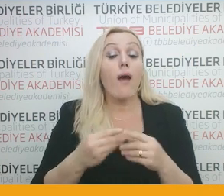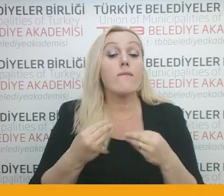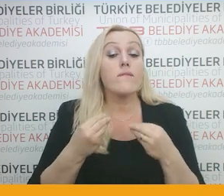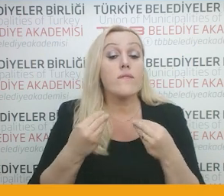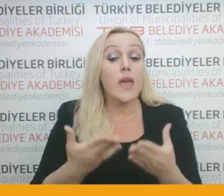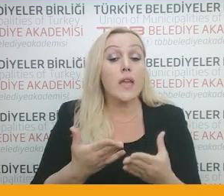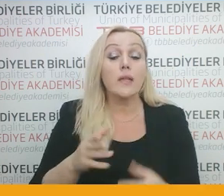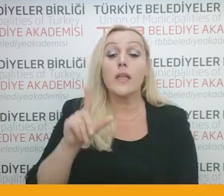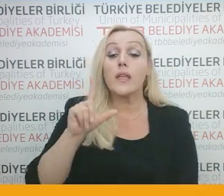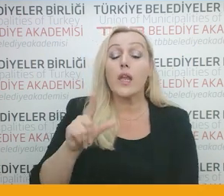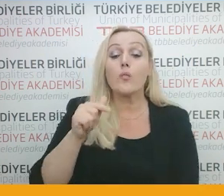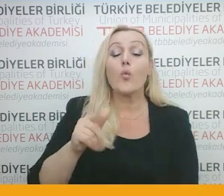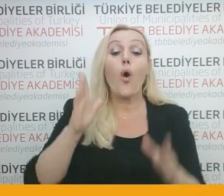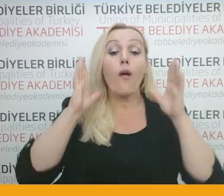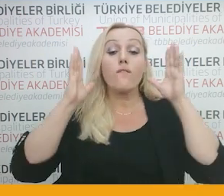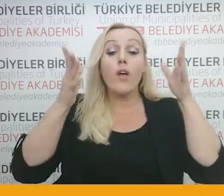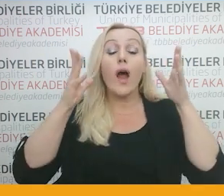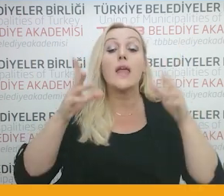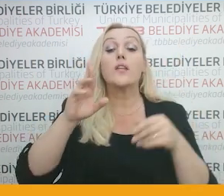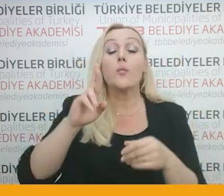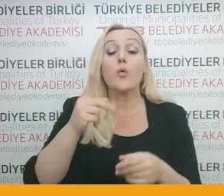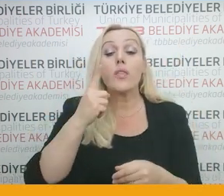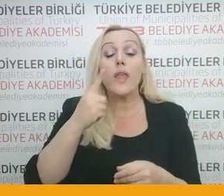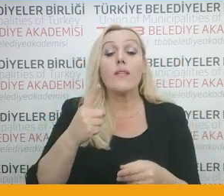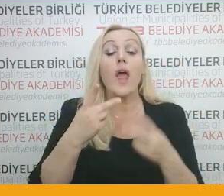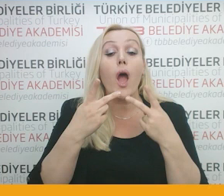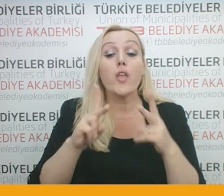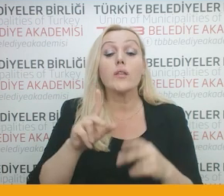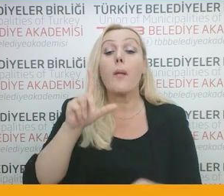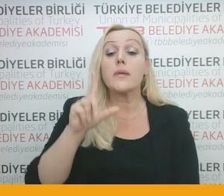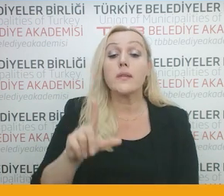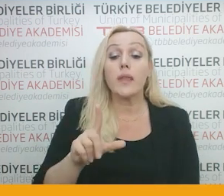esasları gereği bu faaliyet raporlarının kamuoyuna açıklanması gerekiyor.